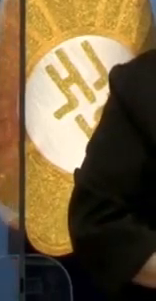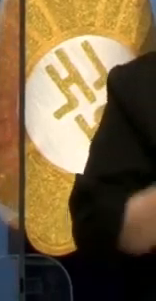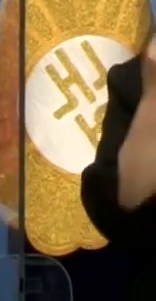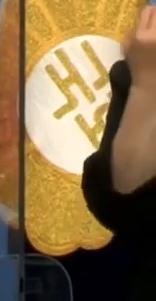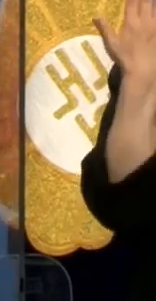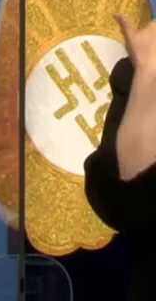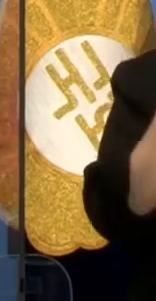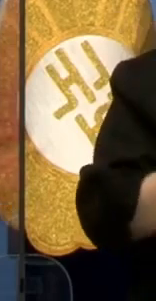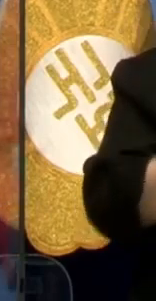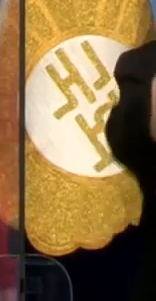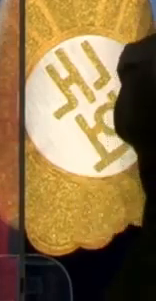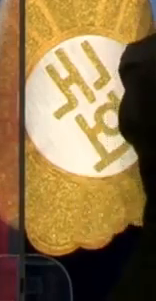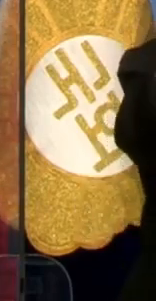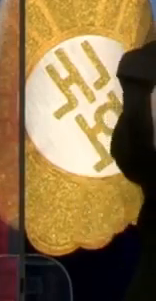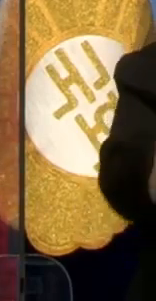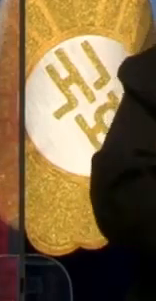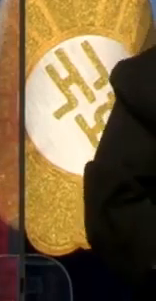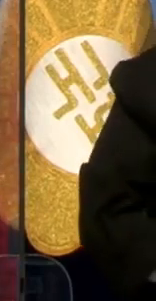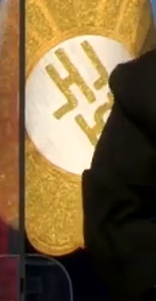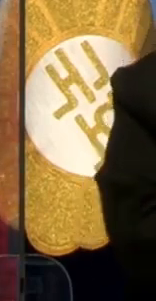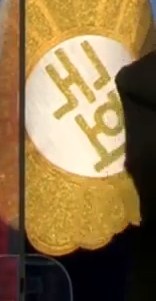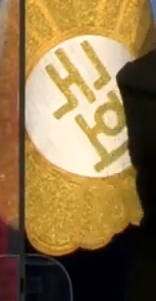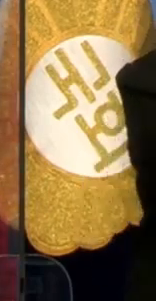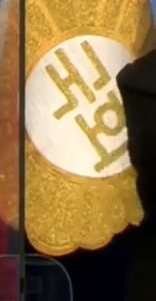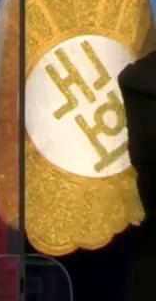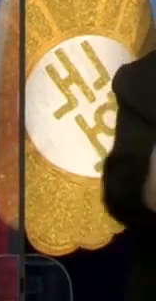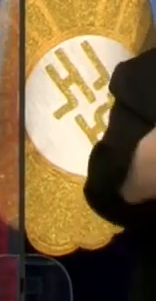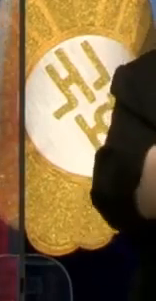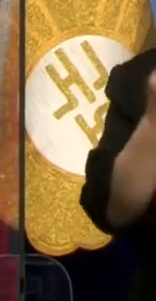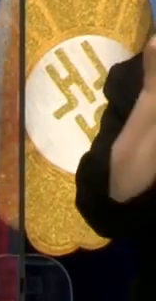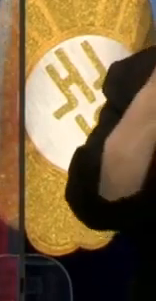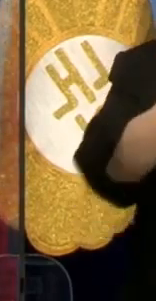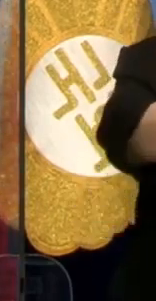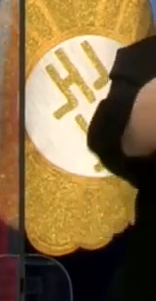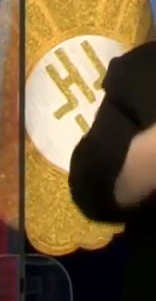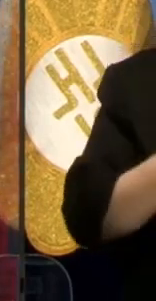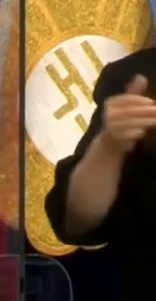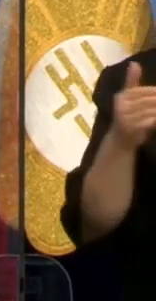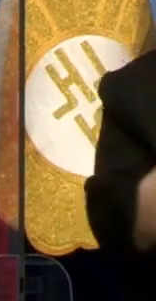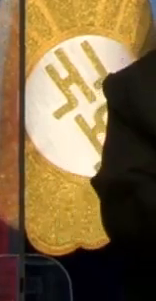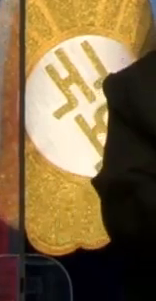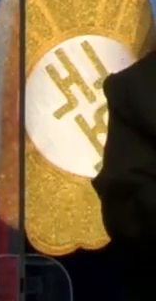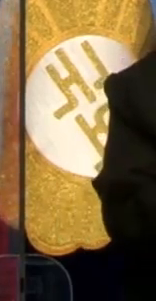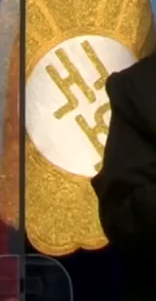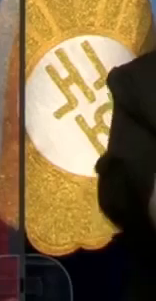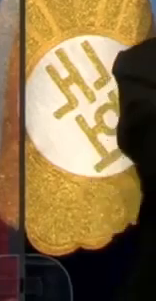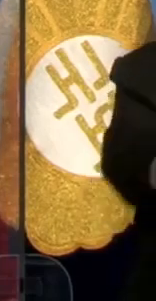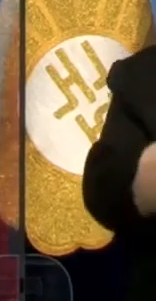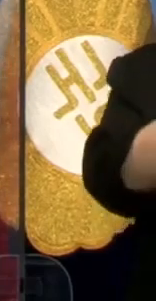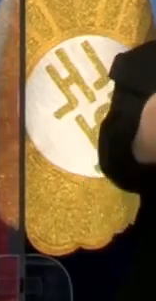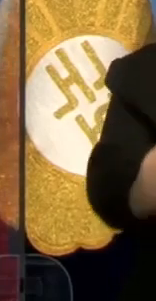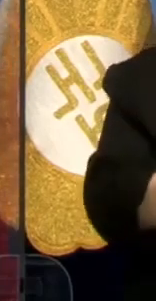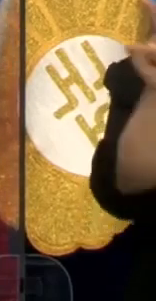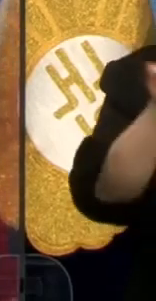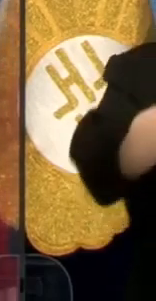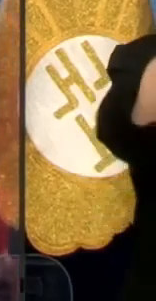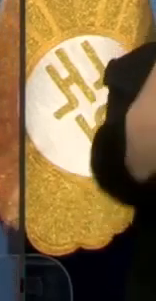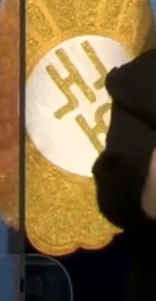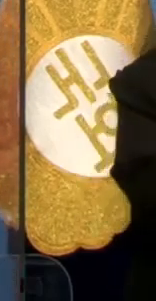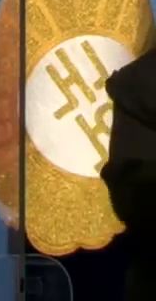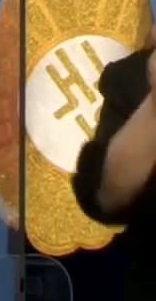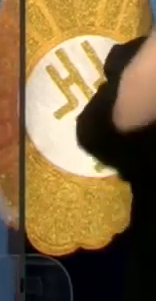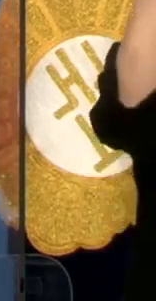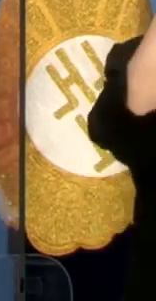며칠 전 최재형 전 감사원장께서 우리 국민의힘에 입당하셨습니다. 입당 첫마디는 온 국민이